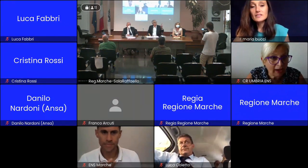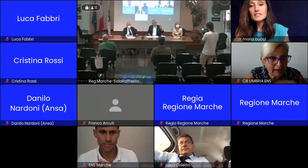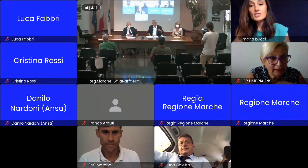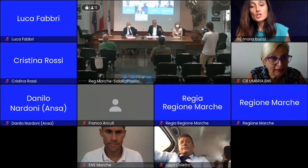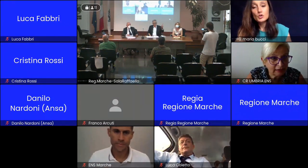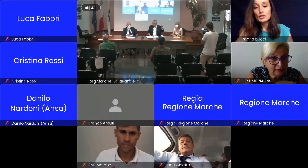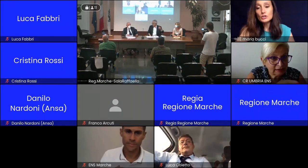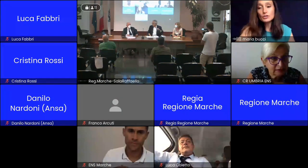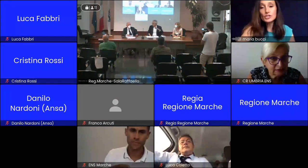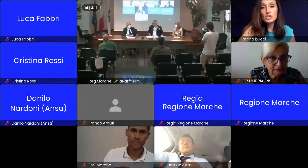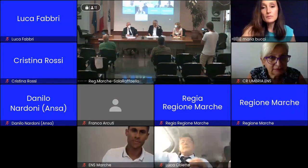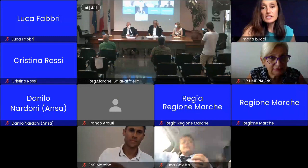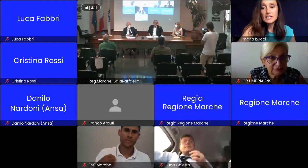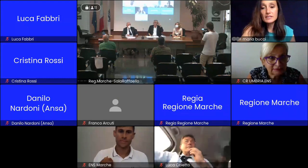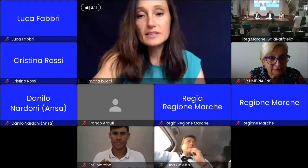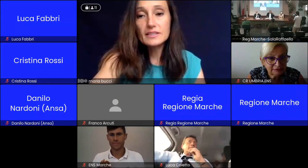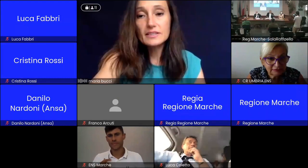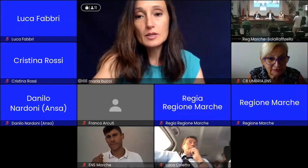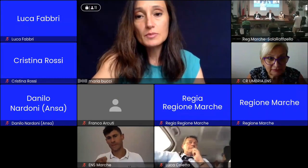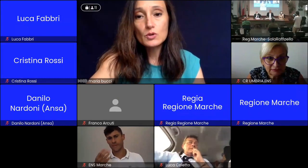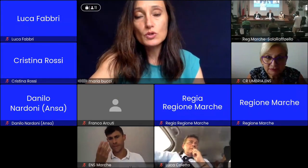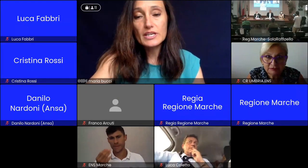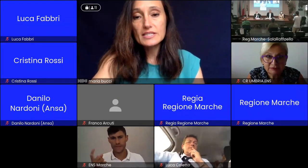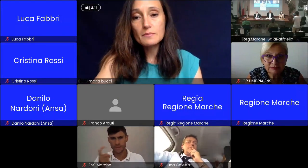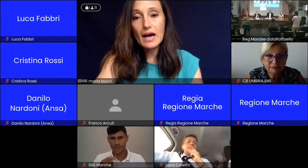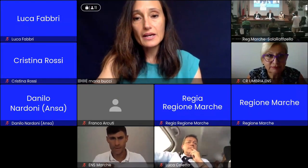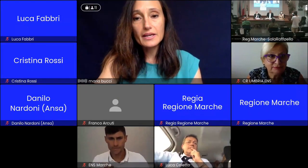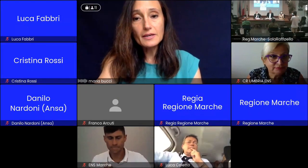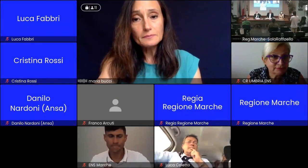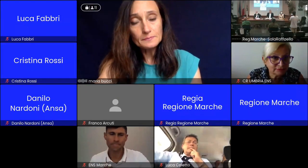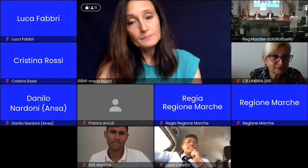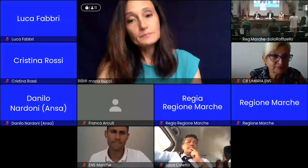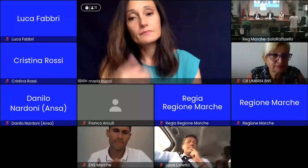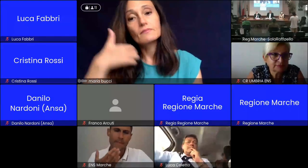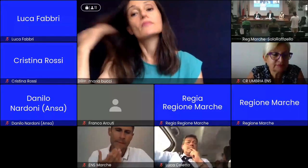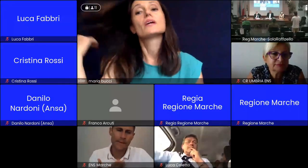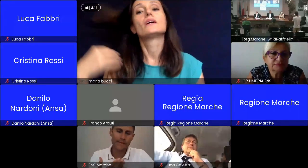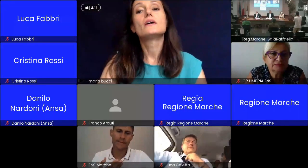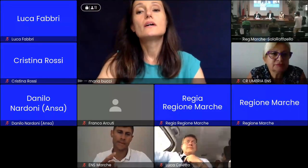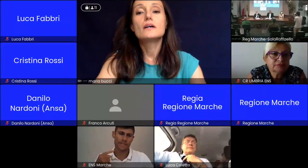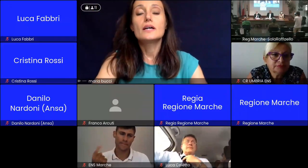Allora, inizio io, dice il presidente Pieroni ENS Marche.